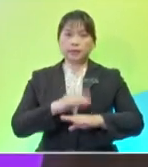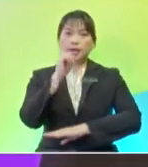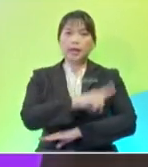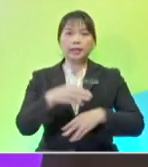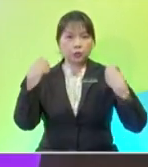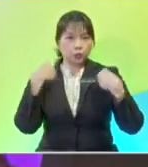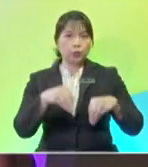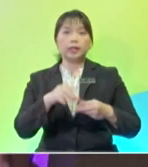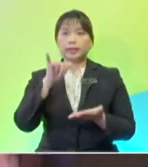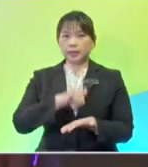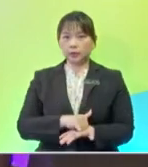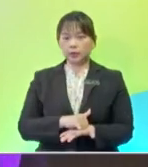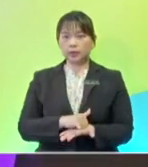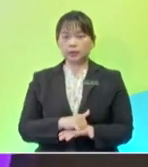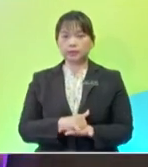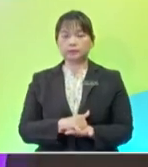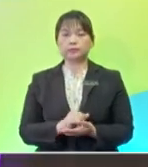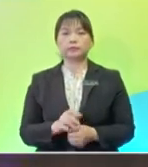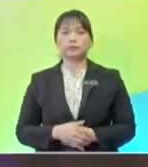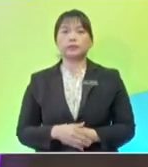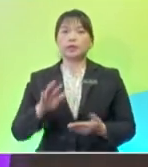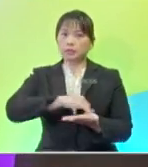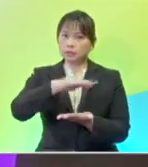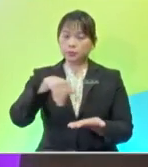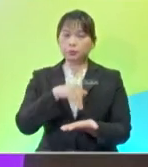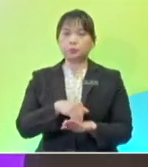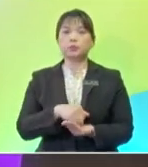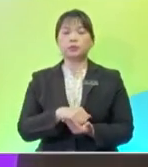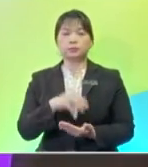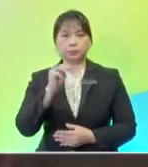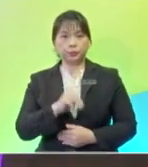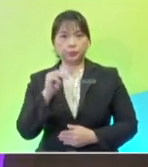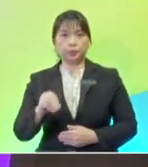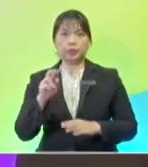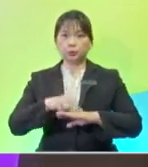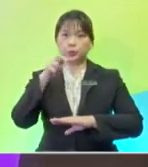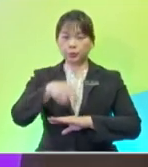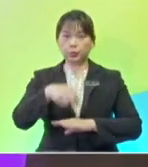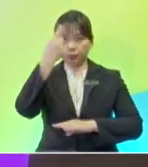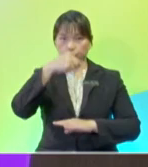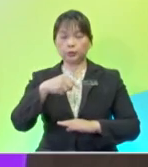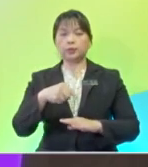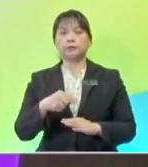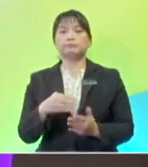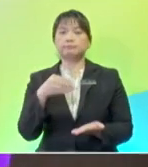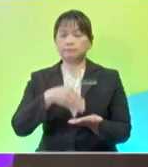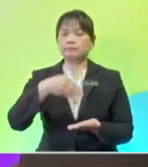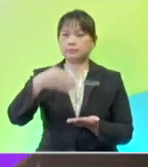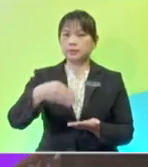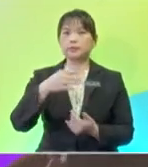tersebut semua murid turun untuk berbelanja